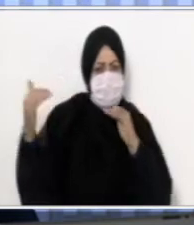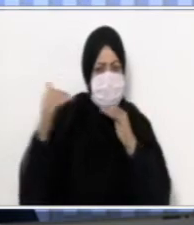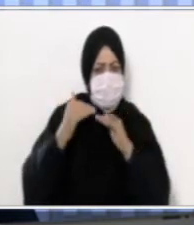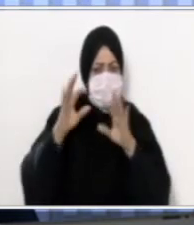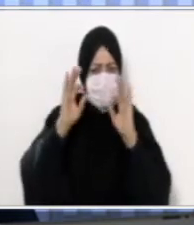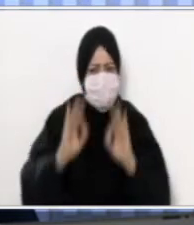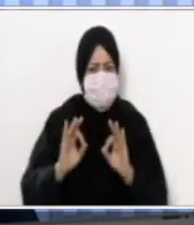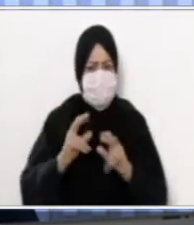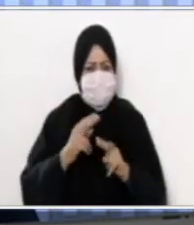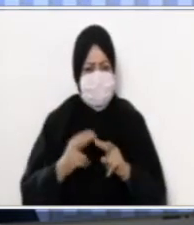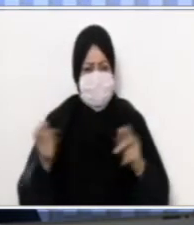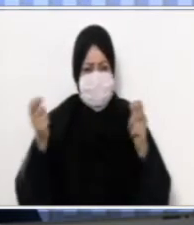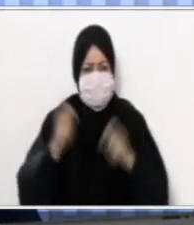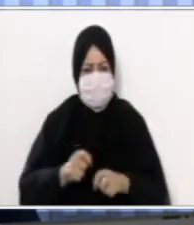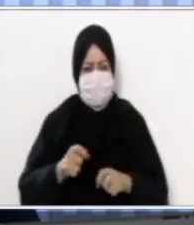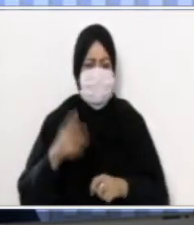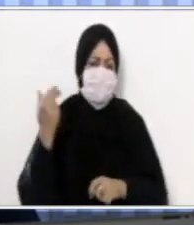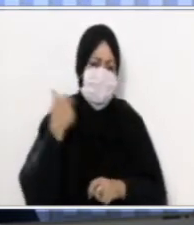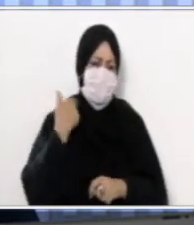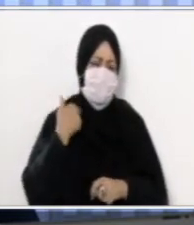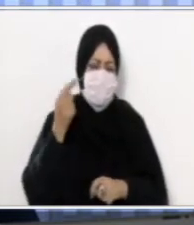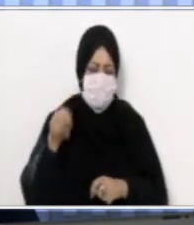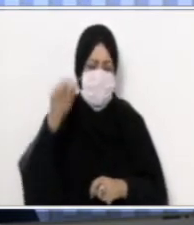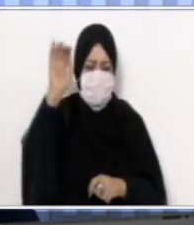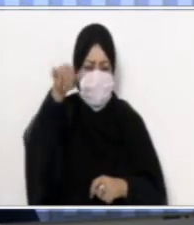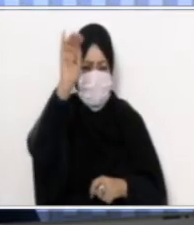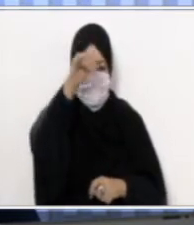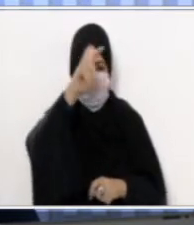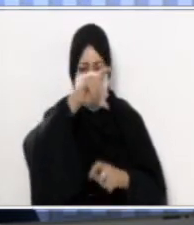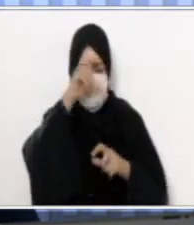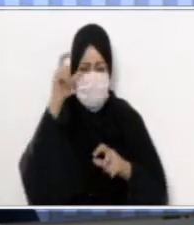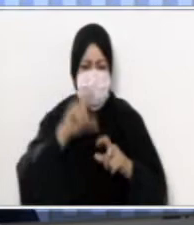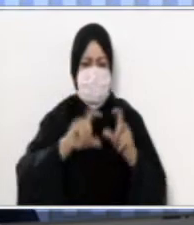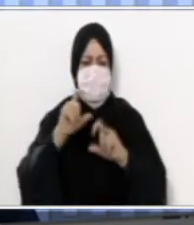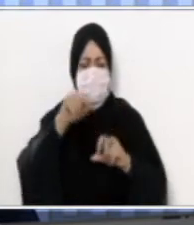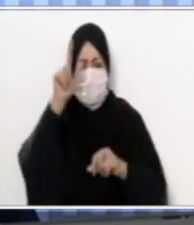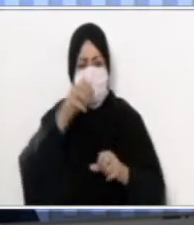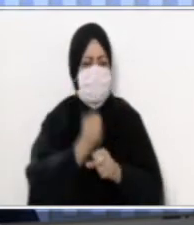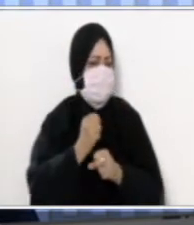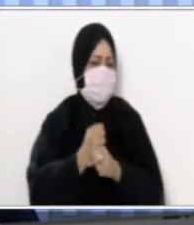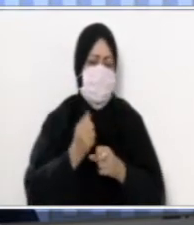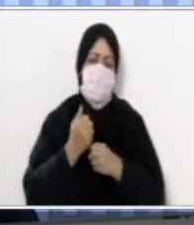هذا يعني لا يمنع العمل في المصرف، بل هذا ينبغي ضبطه وينبغي